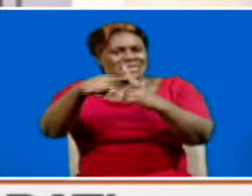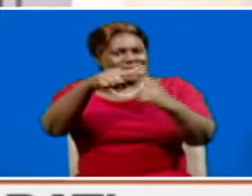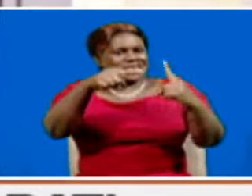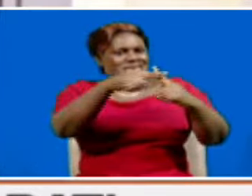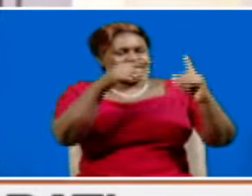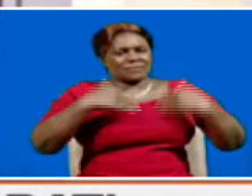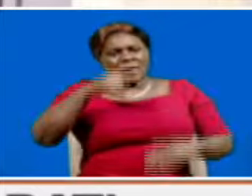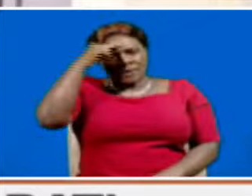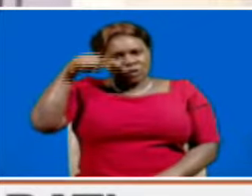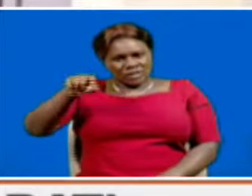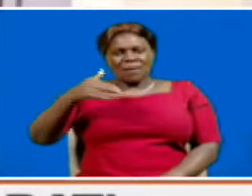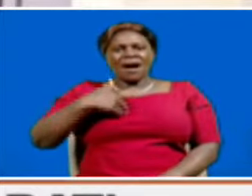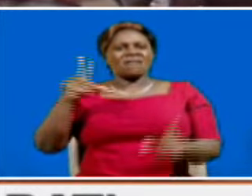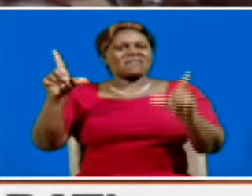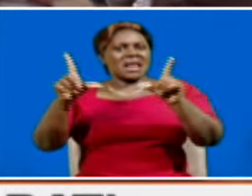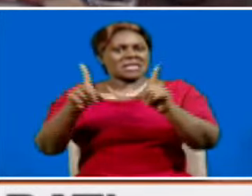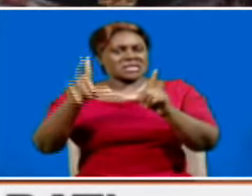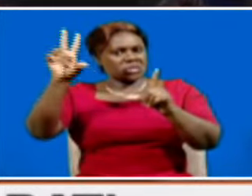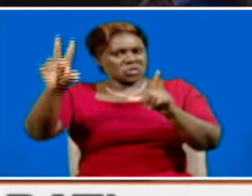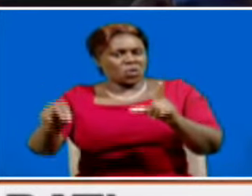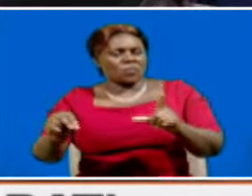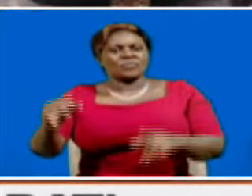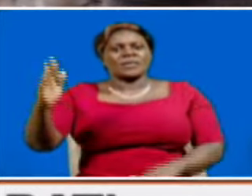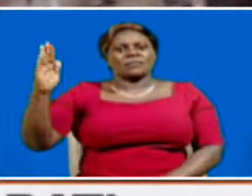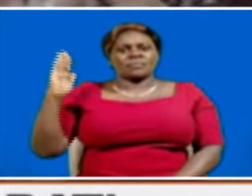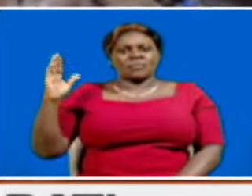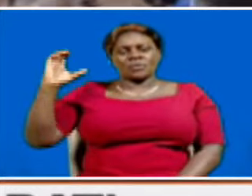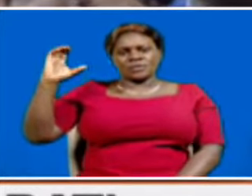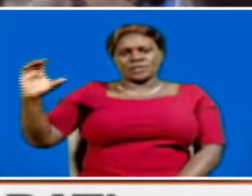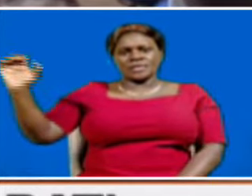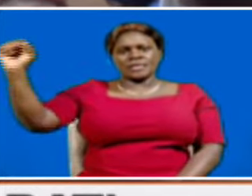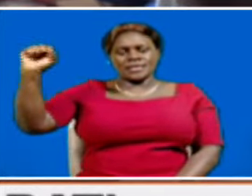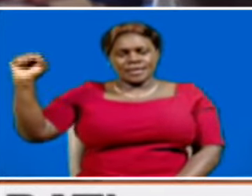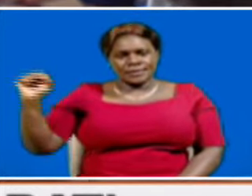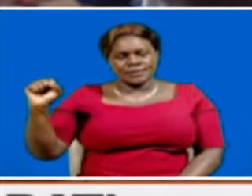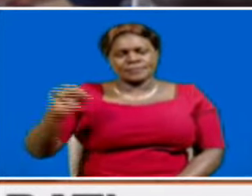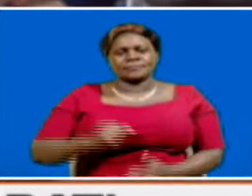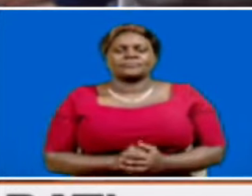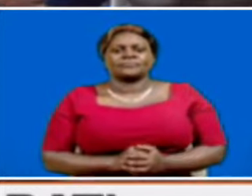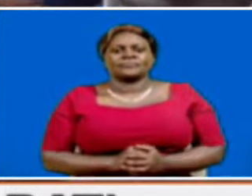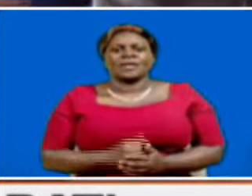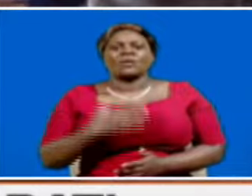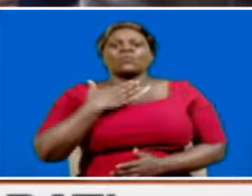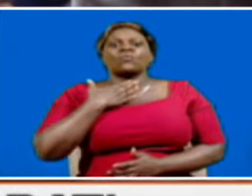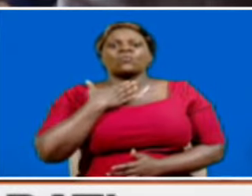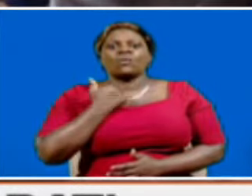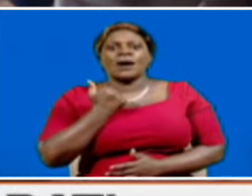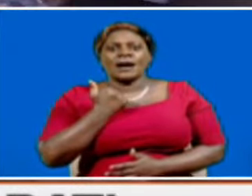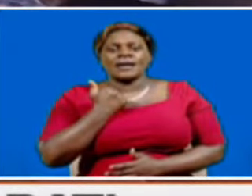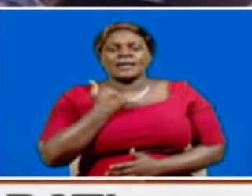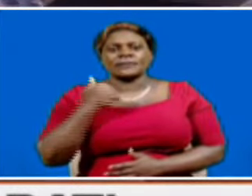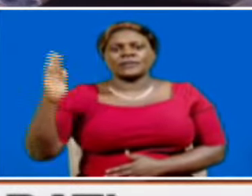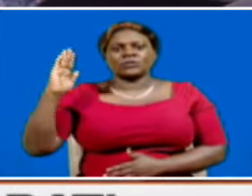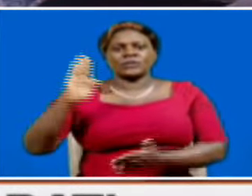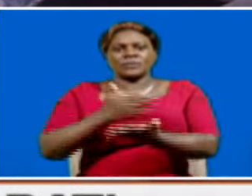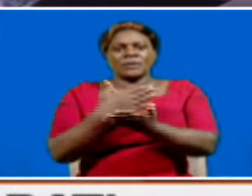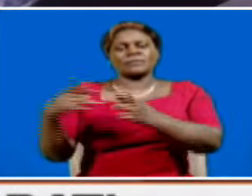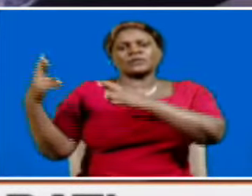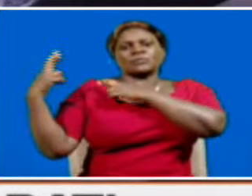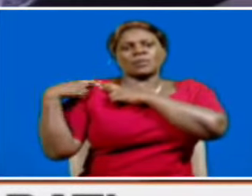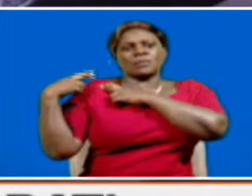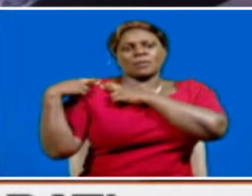Kenyans because they are licensed. Waziri wa usalama wa ndani Profesa Kithure Kindiki amewataka idara za usalama kuwajibika